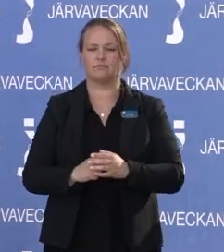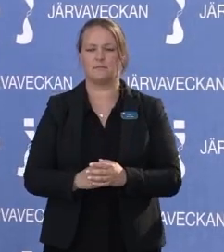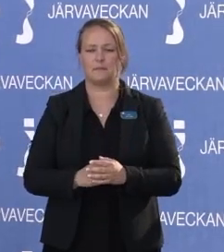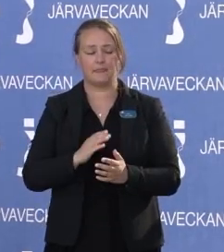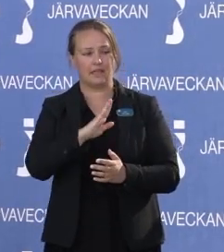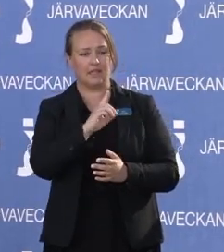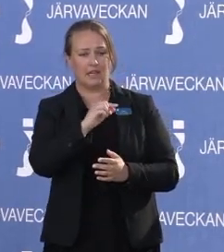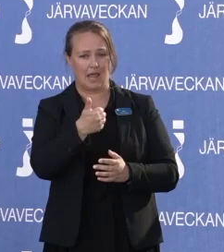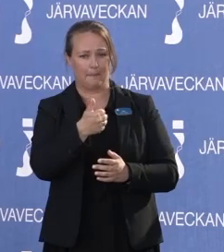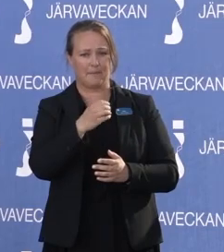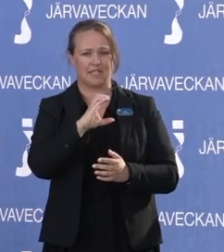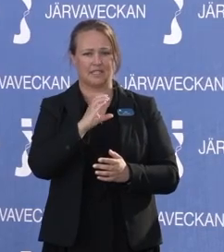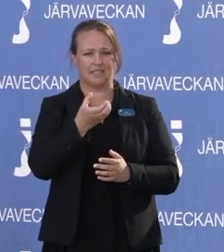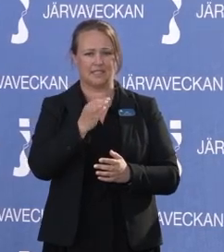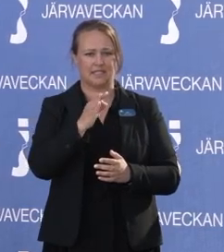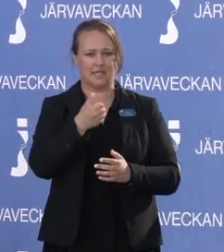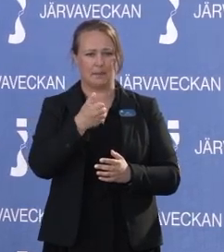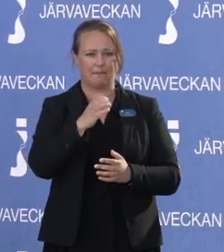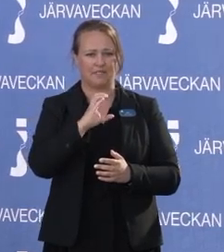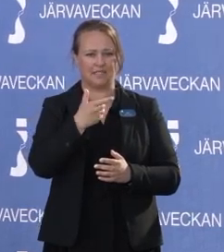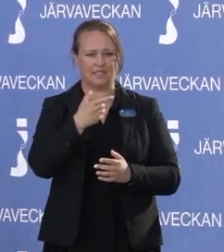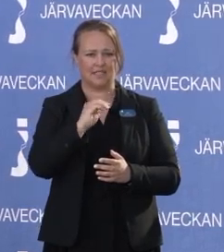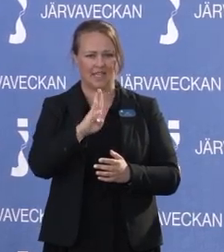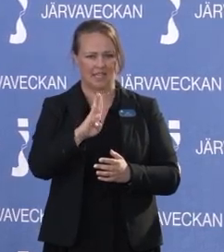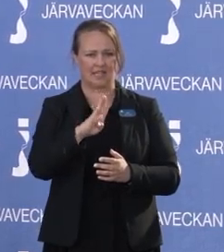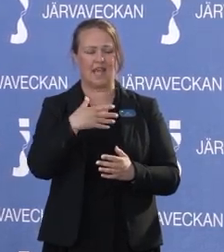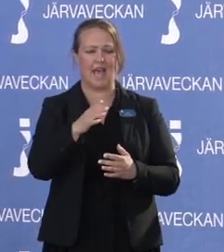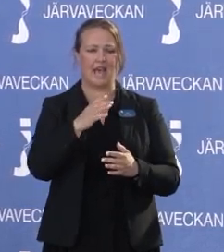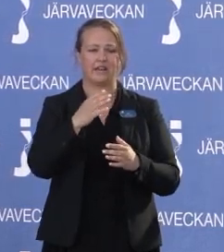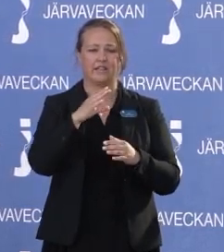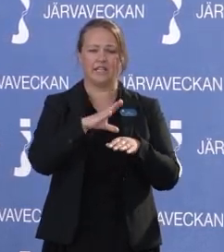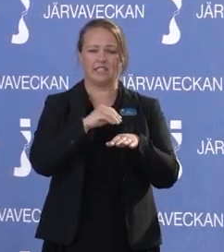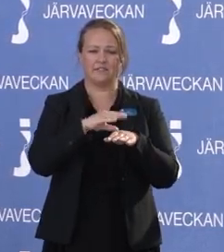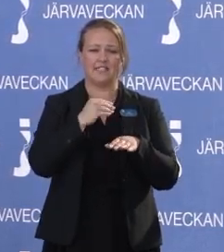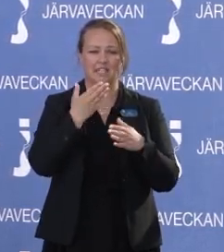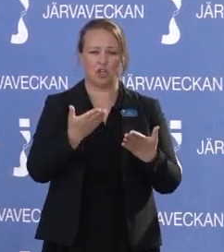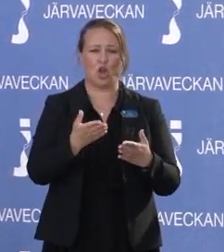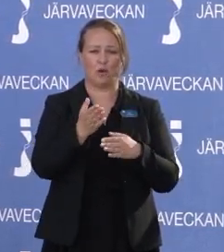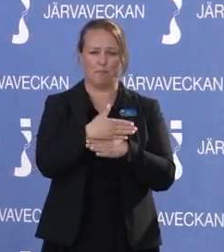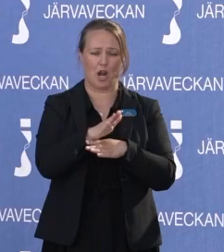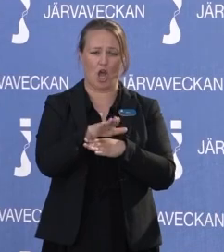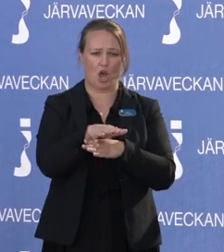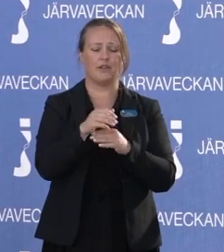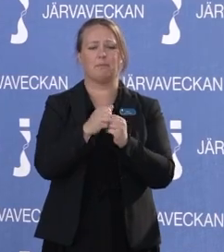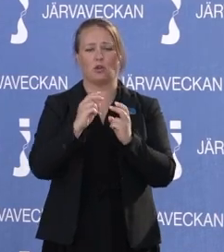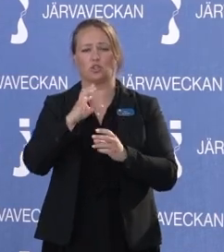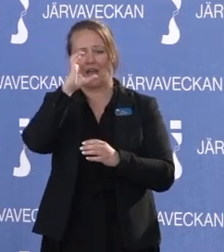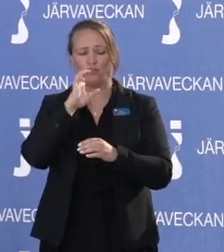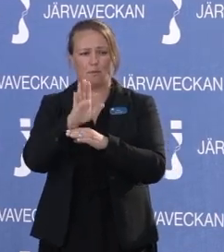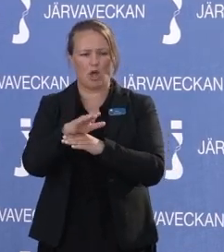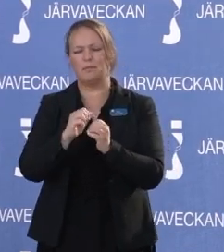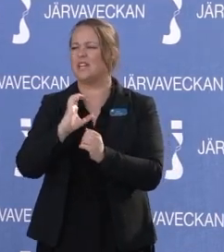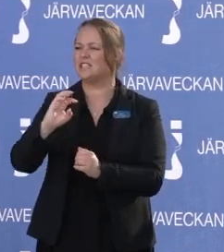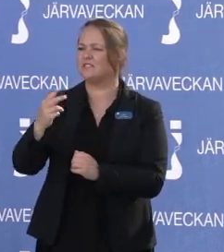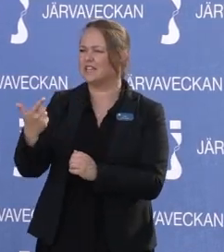Agnes Schibsted, det är ju Svenska Dagbladet, men det är också Aftonbladet. Hur är det för er då på SVT? Hur är det med